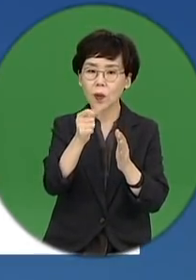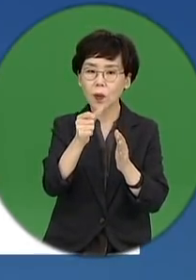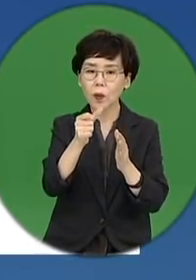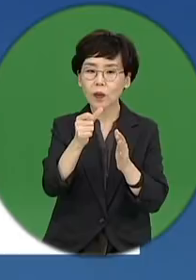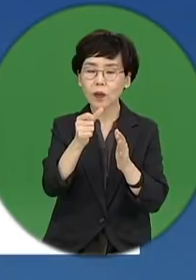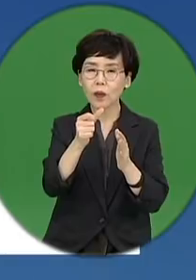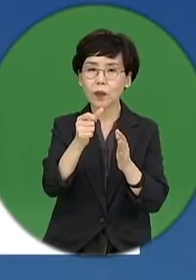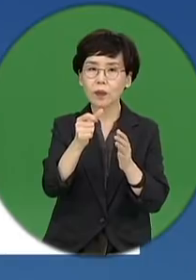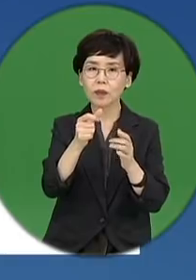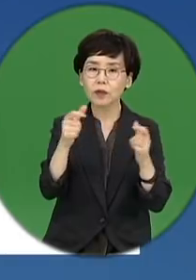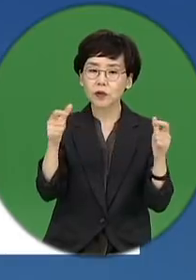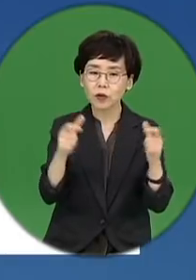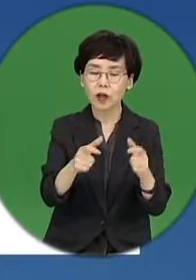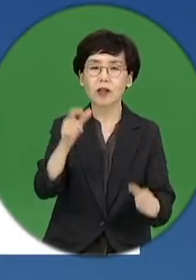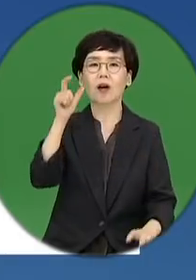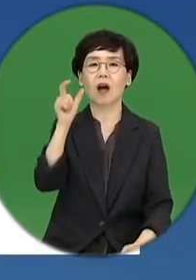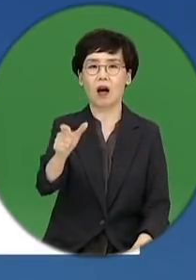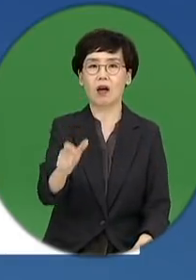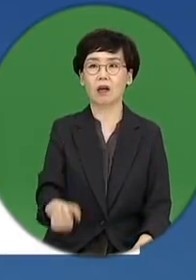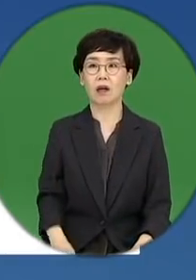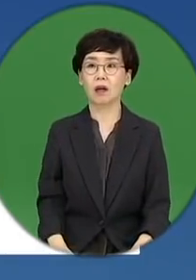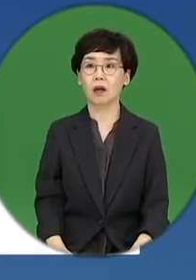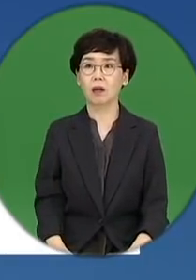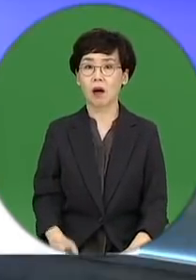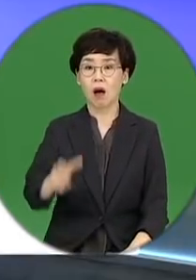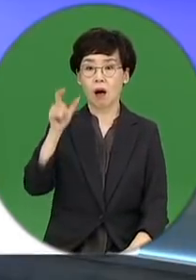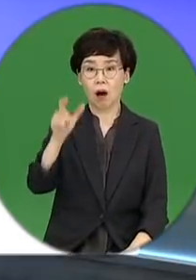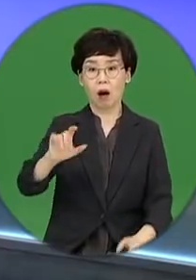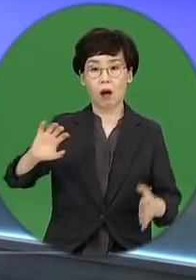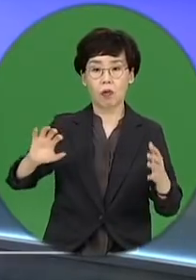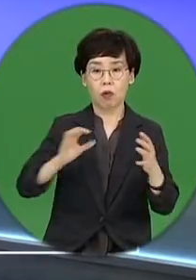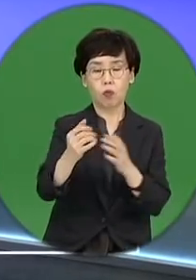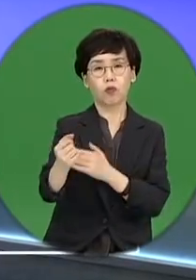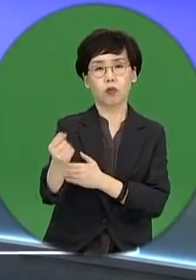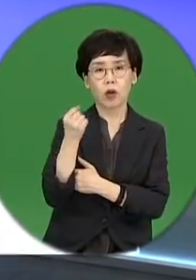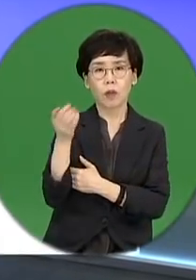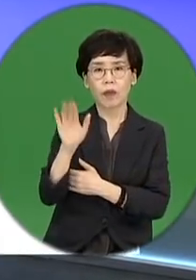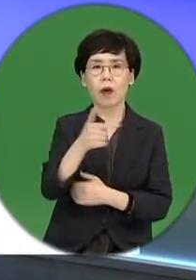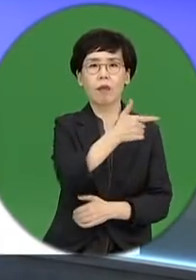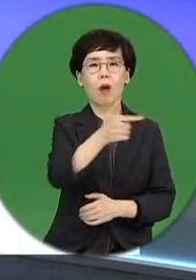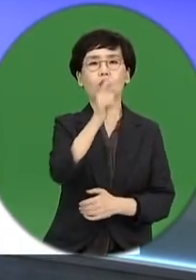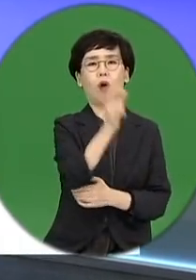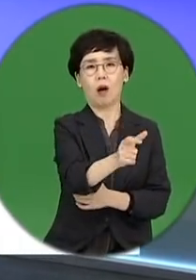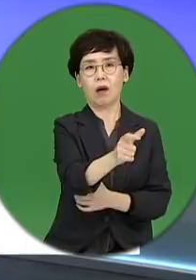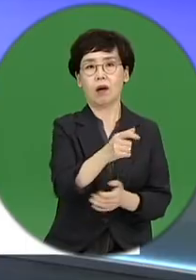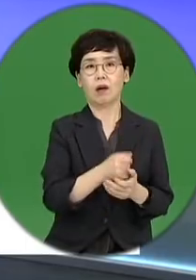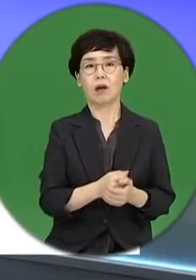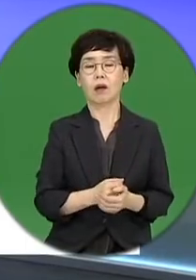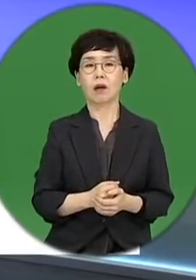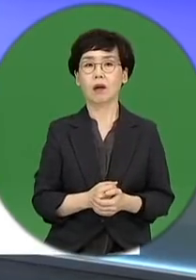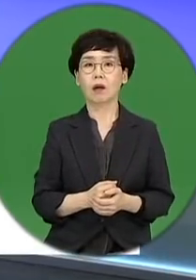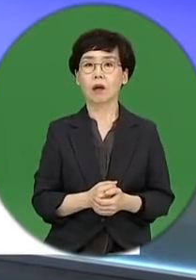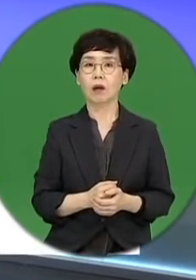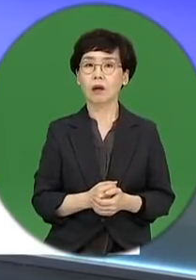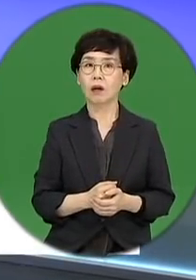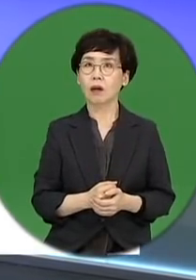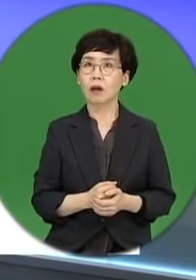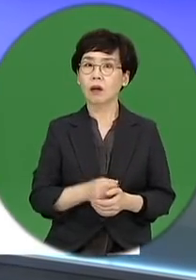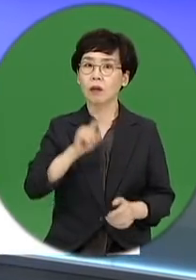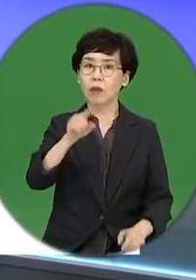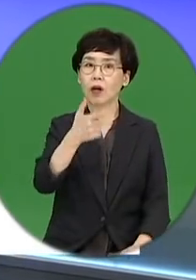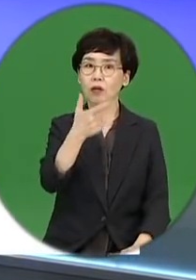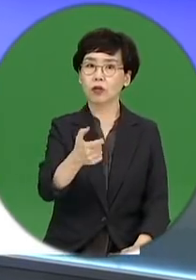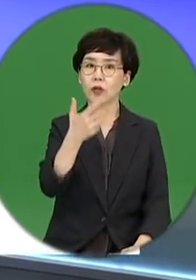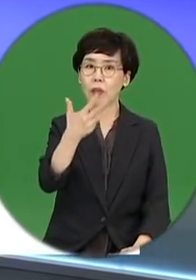이제 수준으로 조금 떨어지겠습니다. 강한 태풍도 위력이 대단한 거 아닙니까? 예, 뭐 시속 120km 이상이고